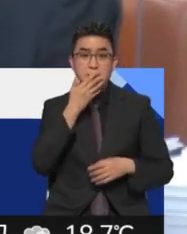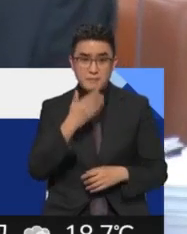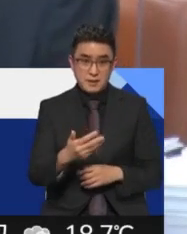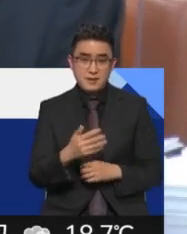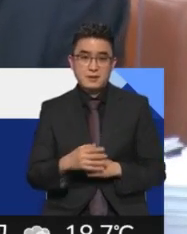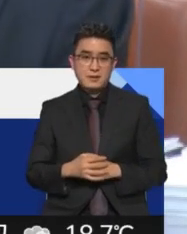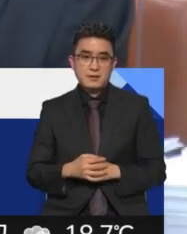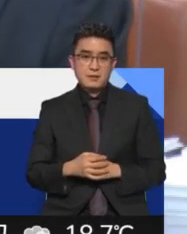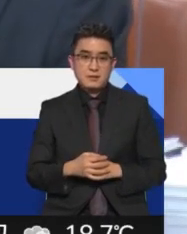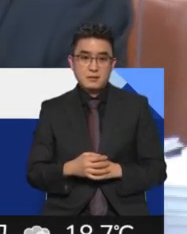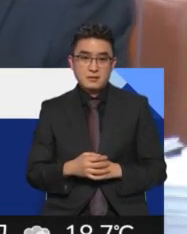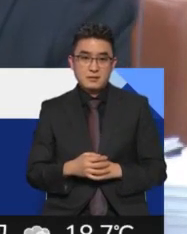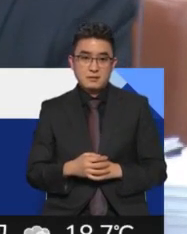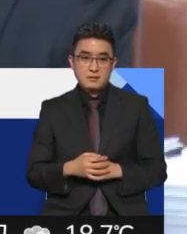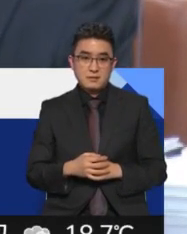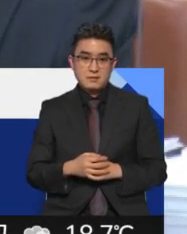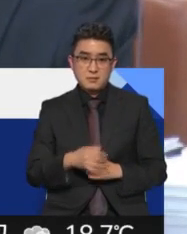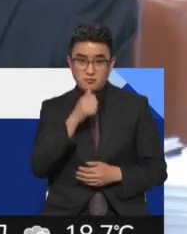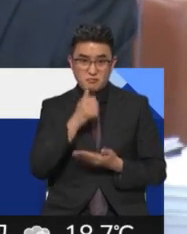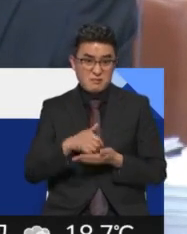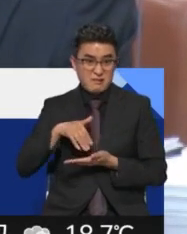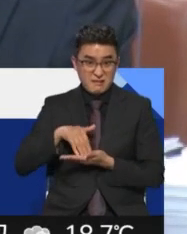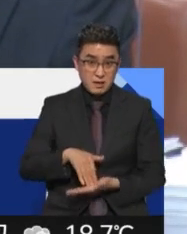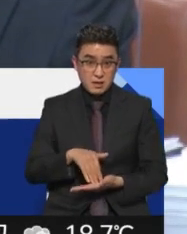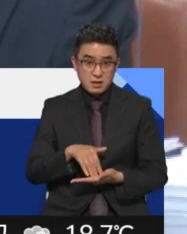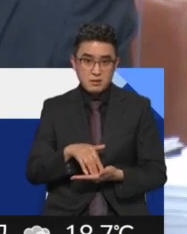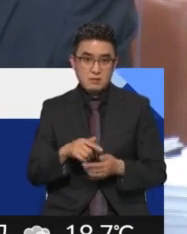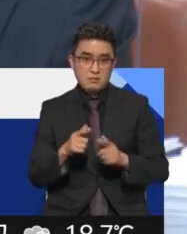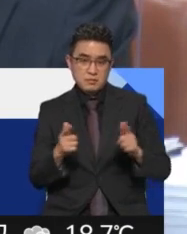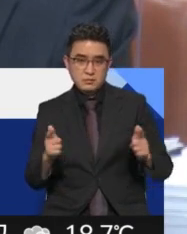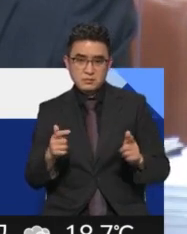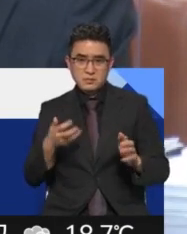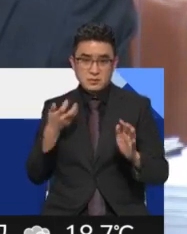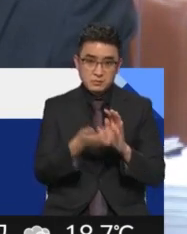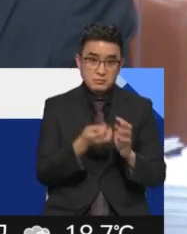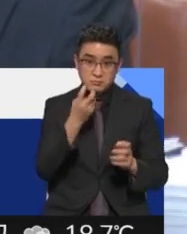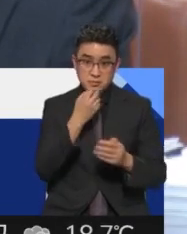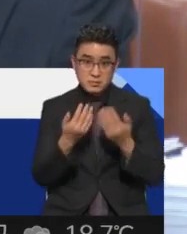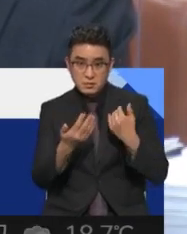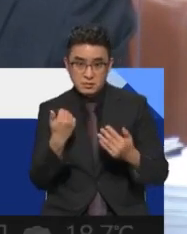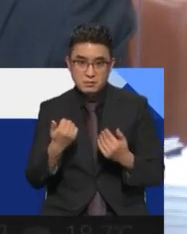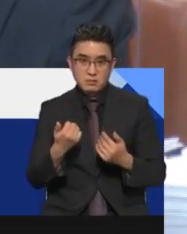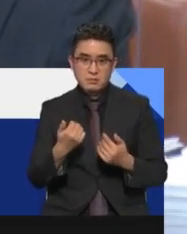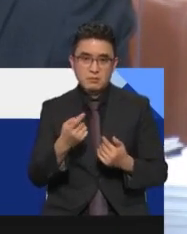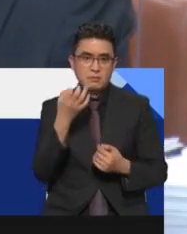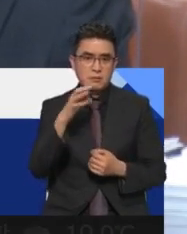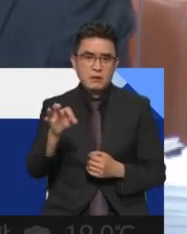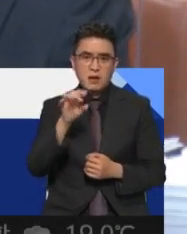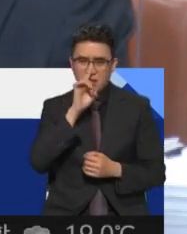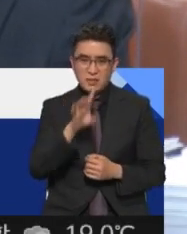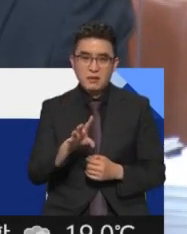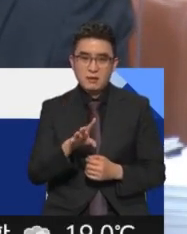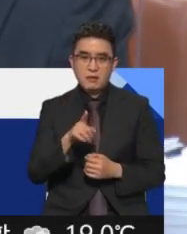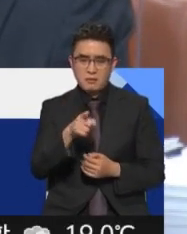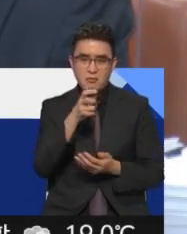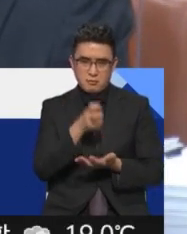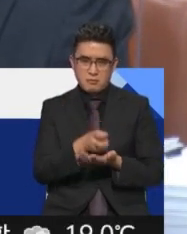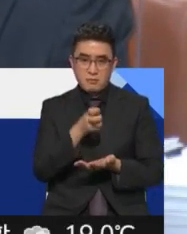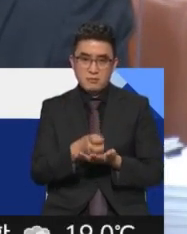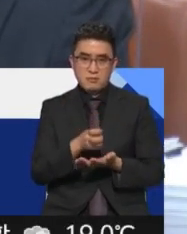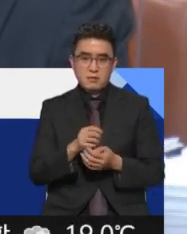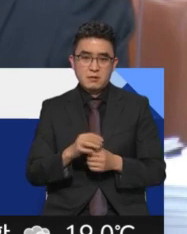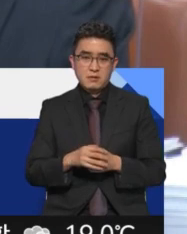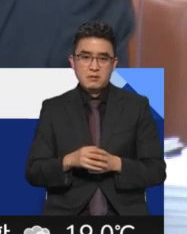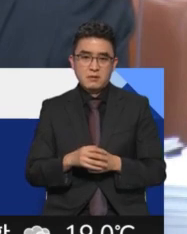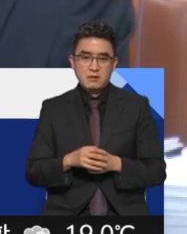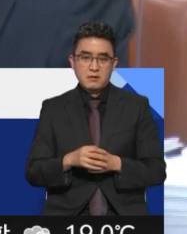있다 하더라도 절대 앞선 수색이나 체포나 그 어떤 강제 수사도 허용되어선 안 되는 관례적으로